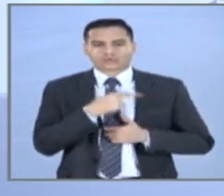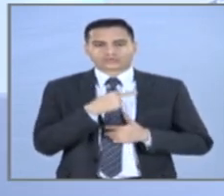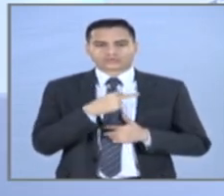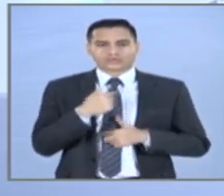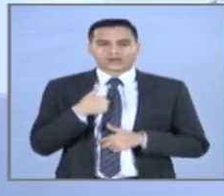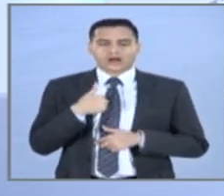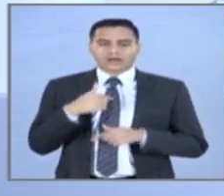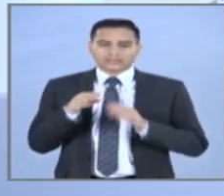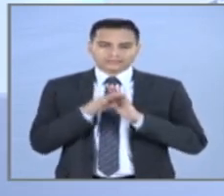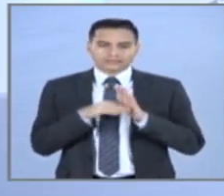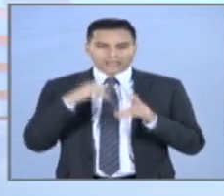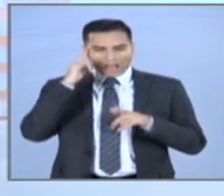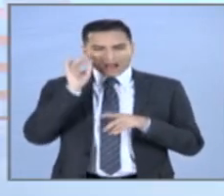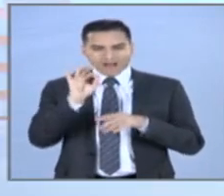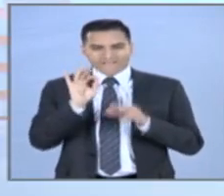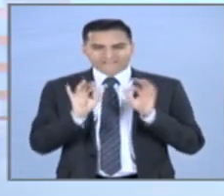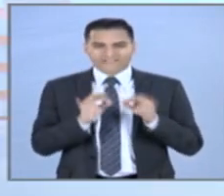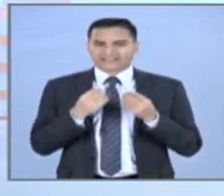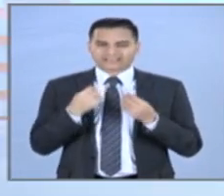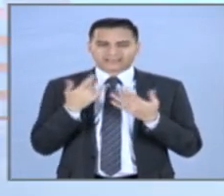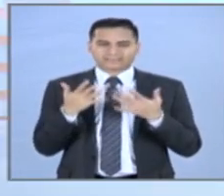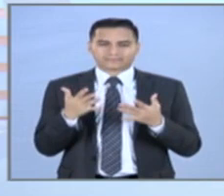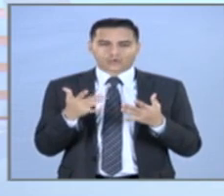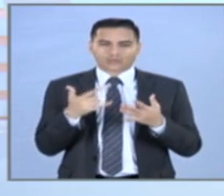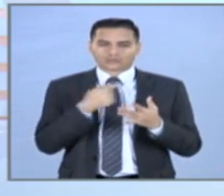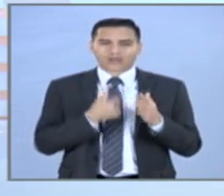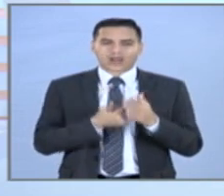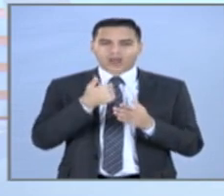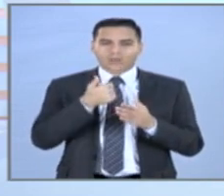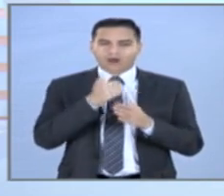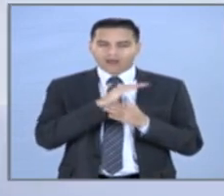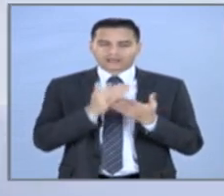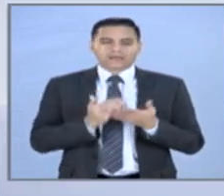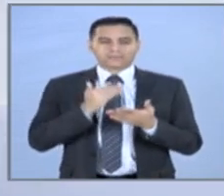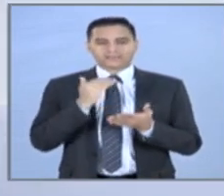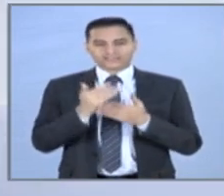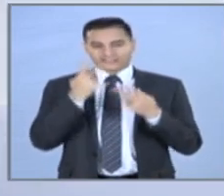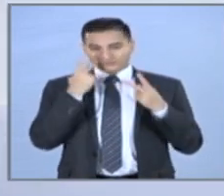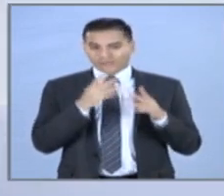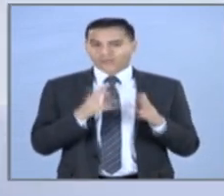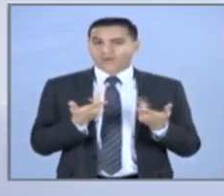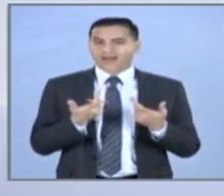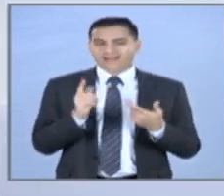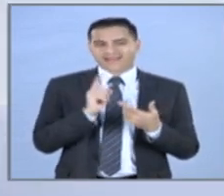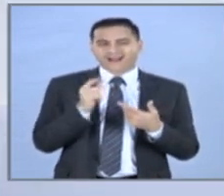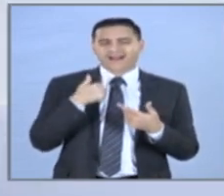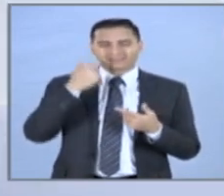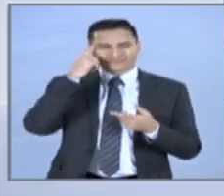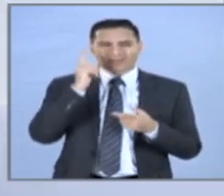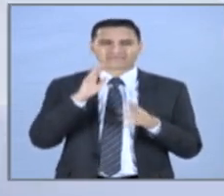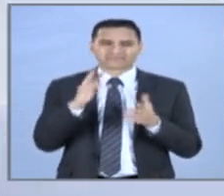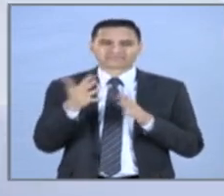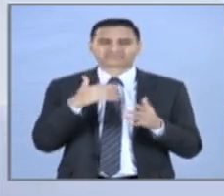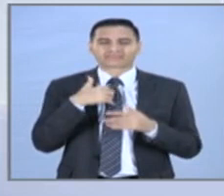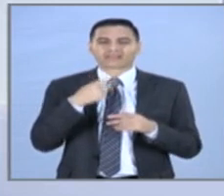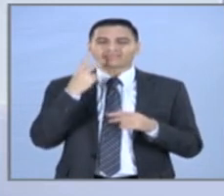ايه؟ هو صراحة لسه ما حددتش، لان في دعاء تاخد القرار الاول ولا ايه؟ لا على حسب يعني، لان يعني ممكن احدد